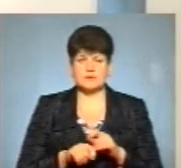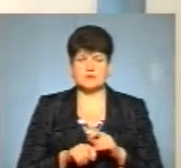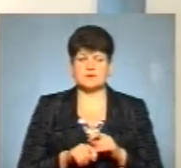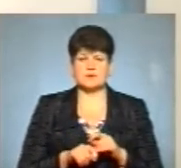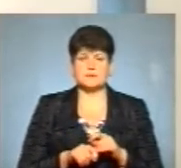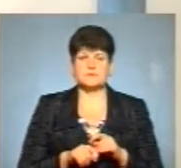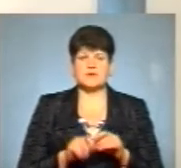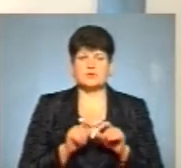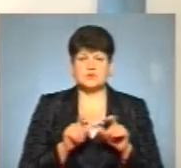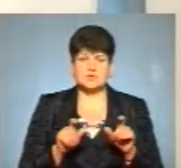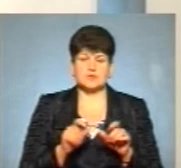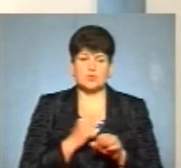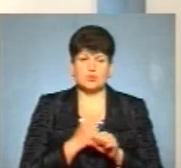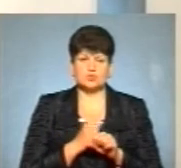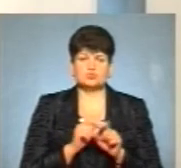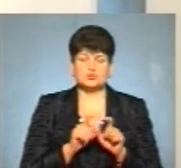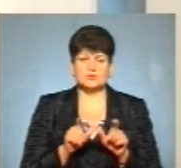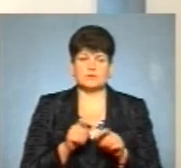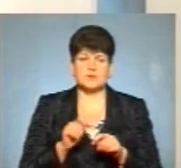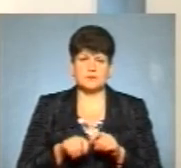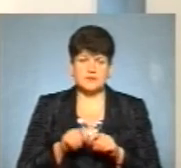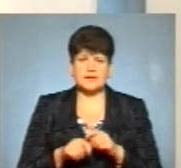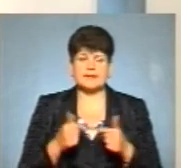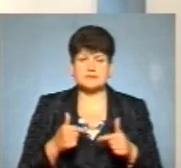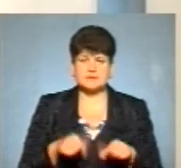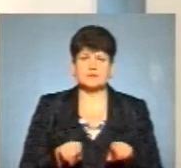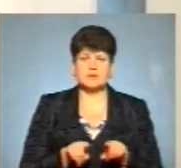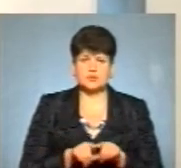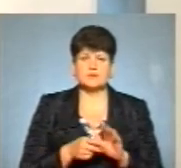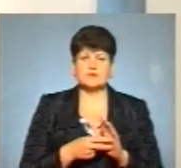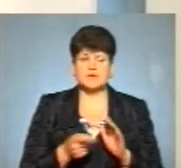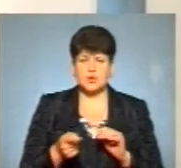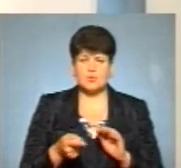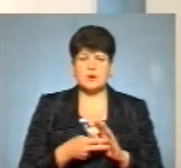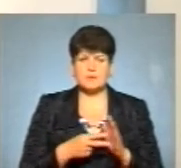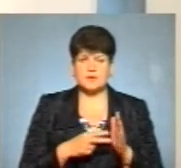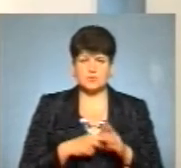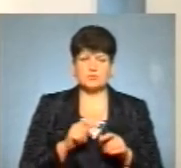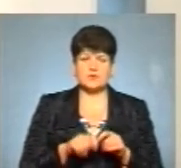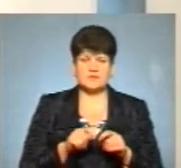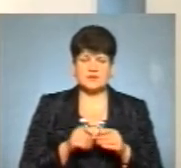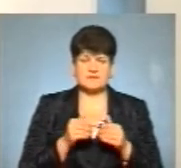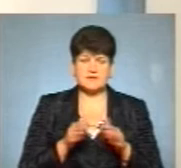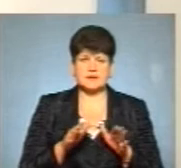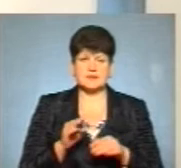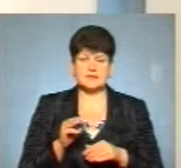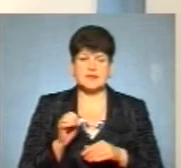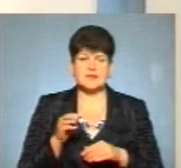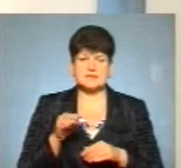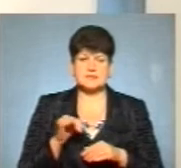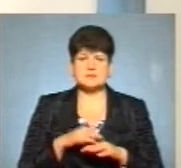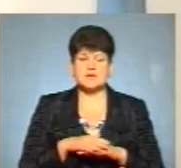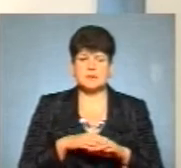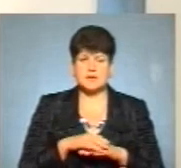роботу пунктів перевірки, екзаменаторів. До речі, в Тернополі також ми плануємо перевіряти відкриті тести з